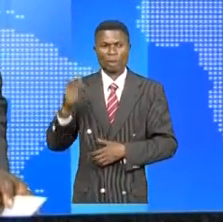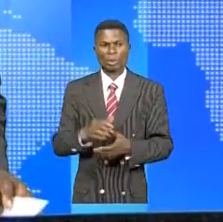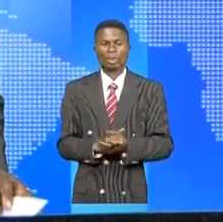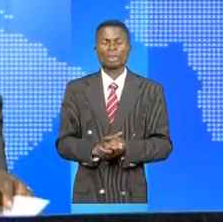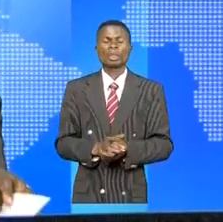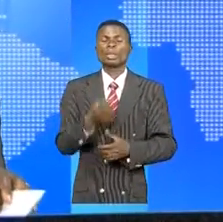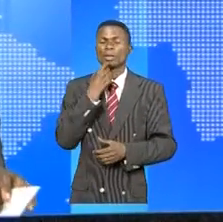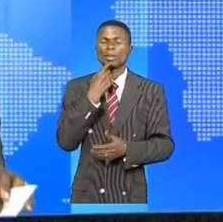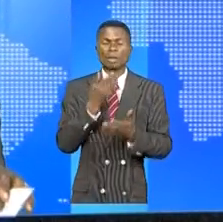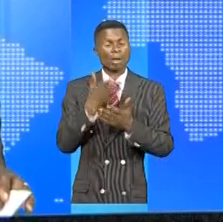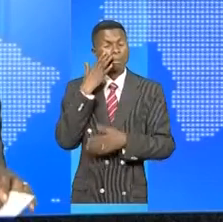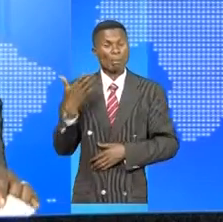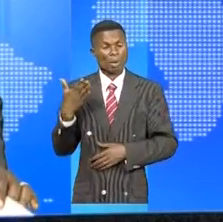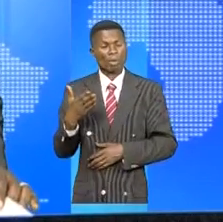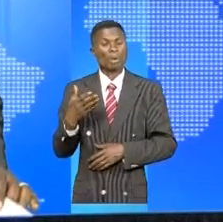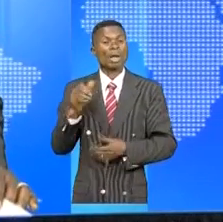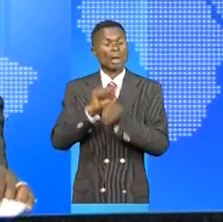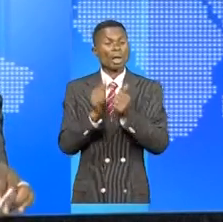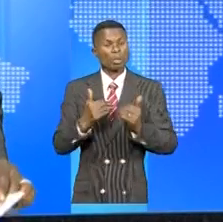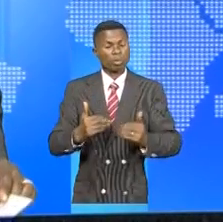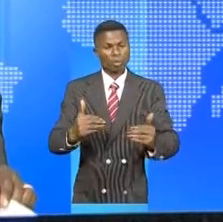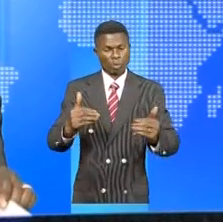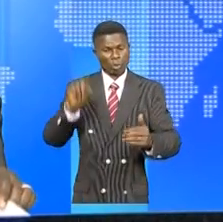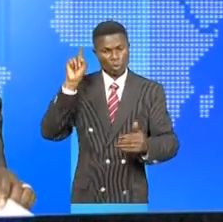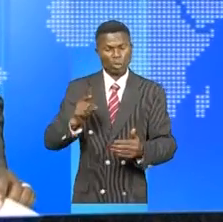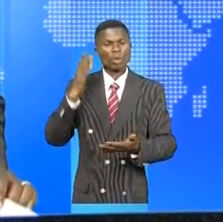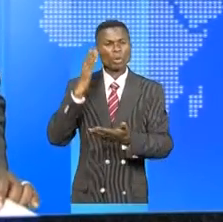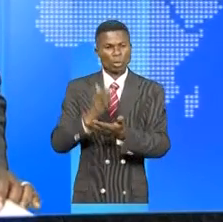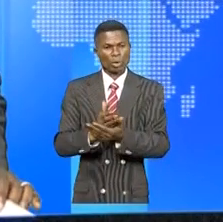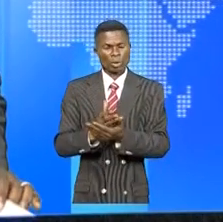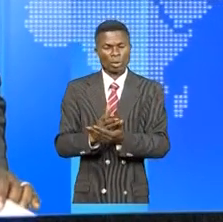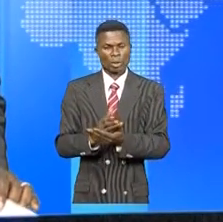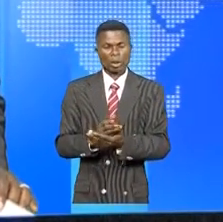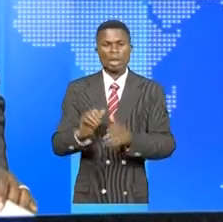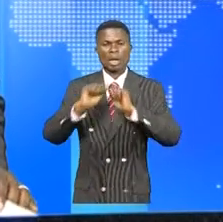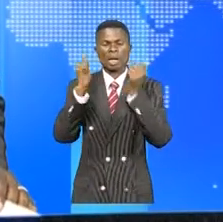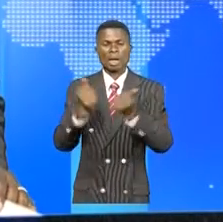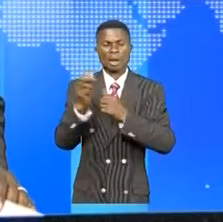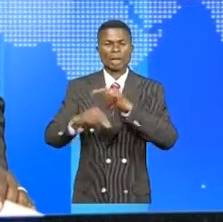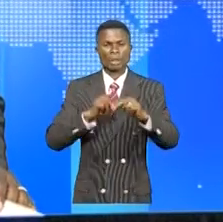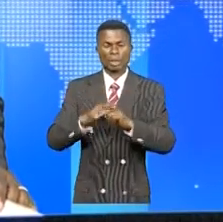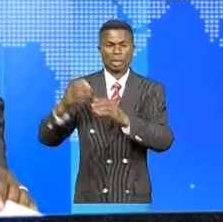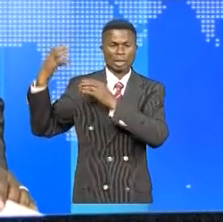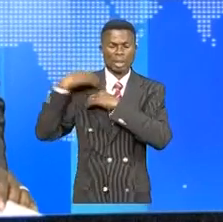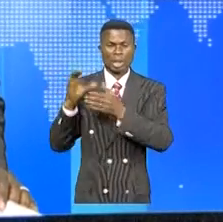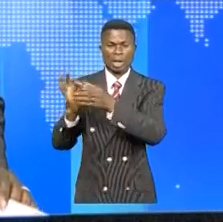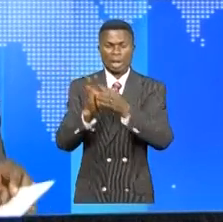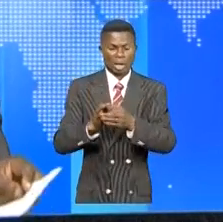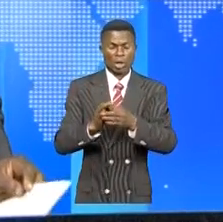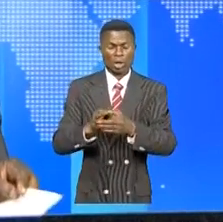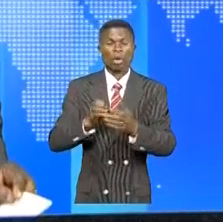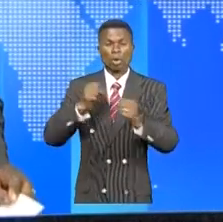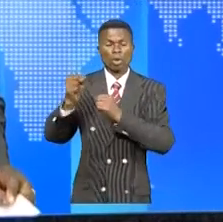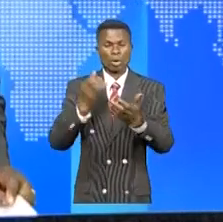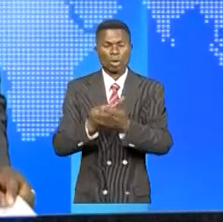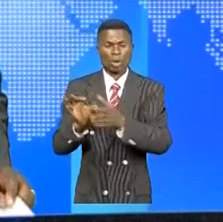de l'histoire. Malheureusement, ce fléau se poursuit et doit être combattu. L'agence nationale chargée de coordonner cette lutte en collaboration